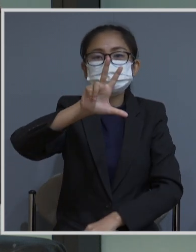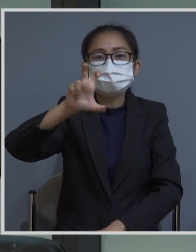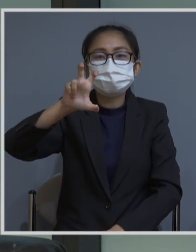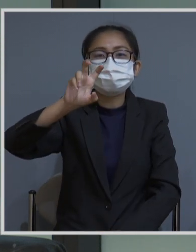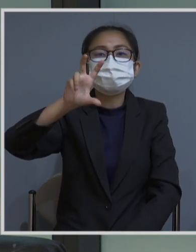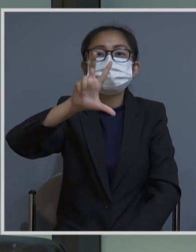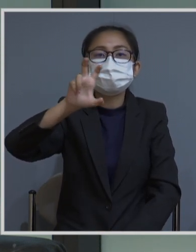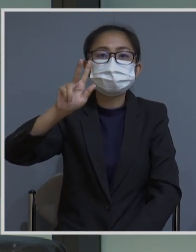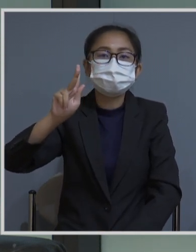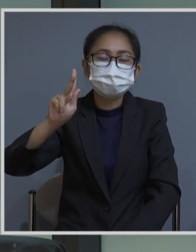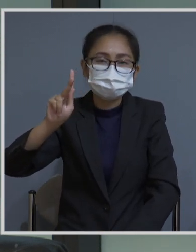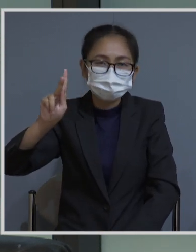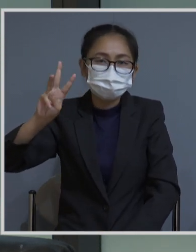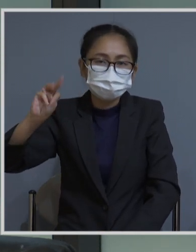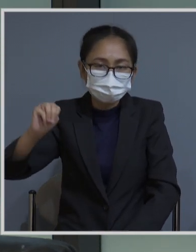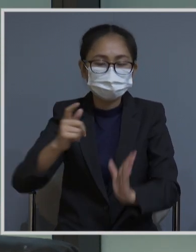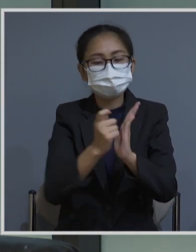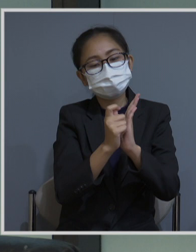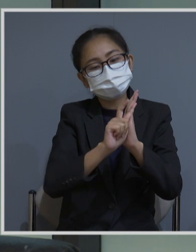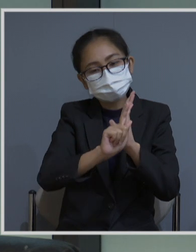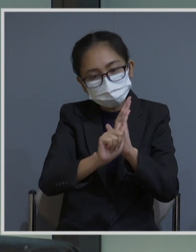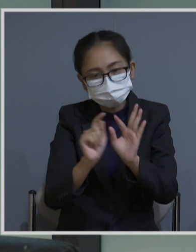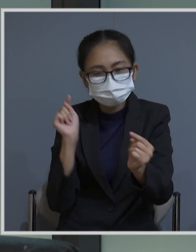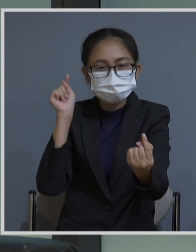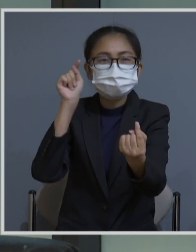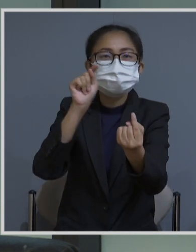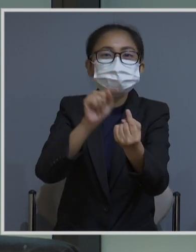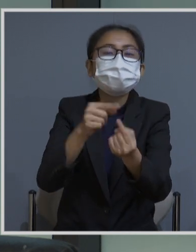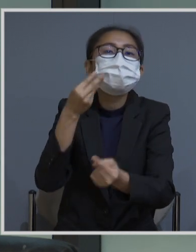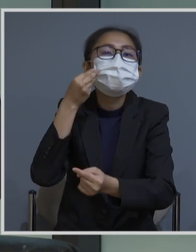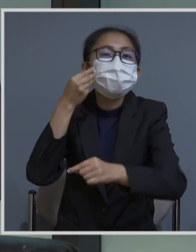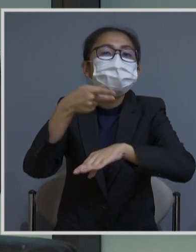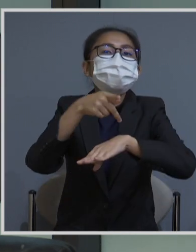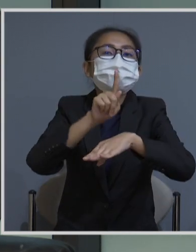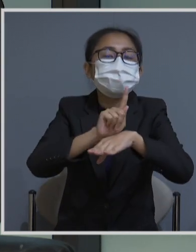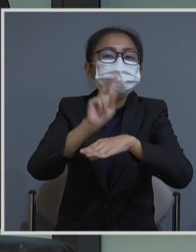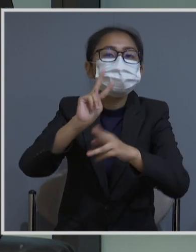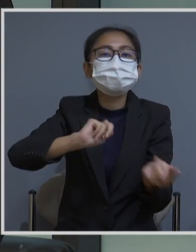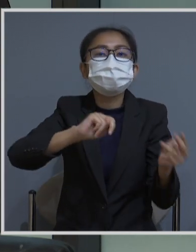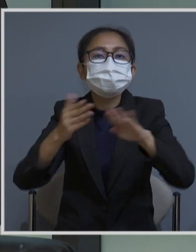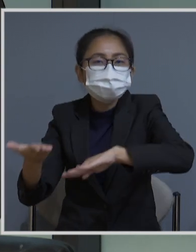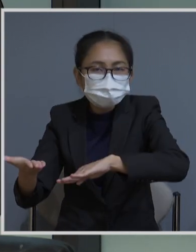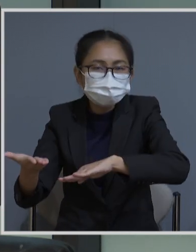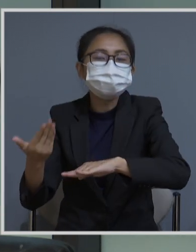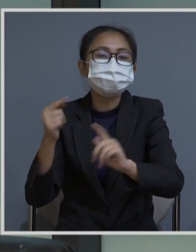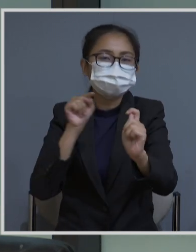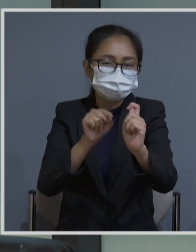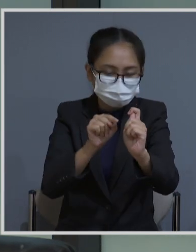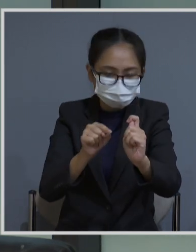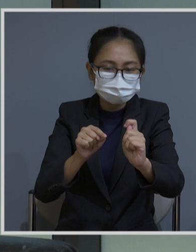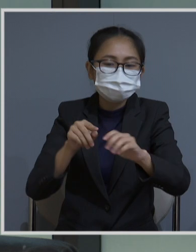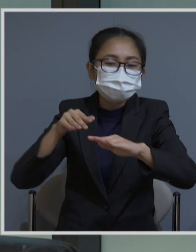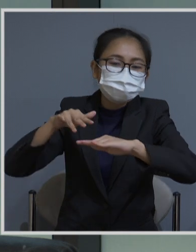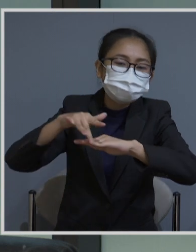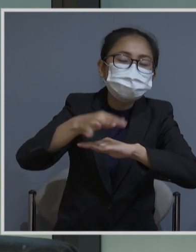ออกไปจังหวัดอุดรออกไปขึ้นจดบ้านท่านประธานคือนครพนมท่าอุเทนนะฮะน้ำไปลง